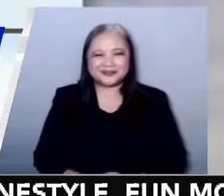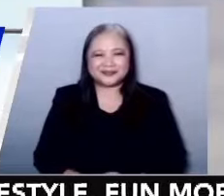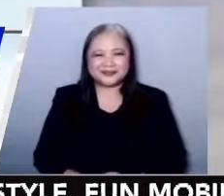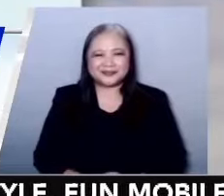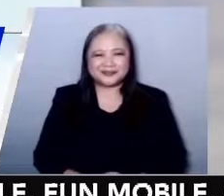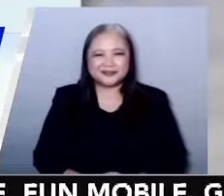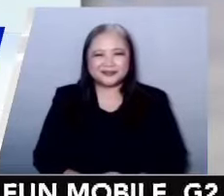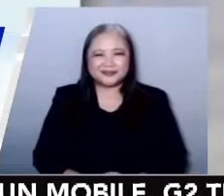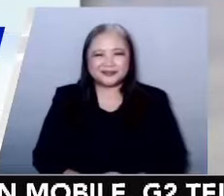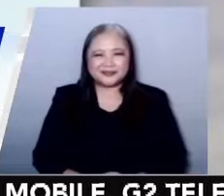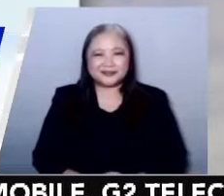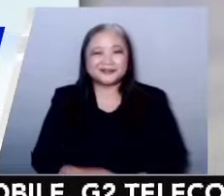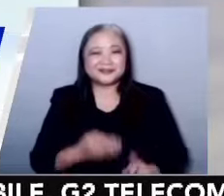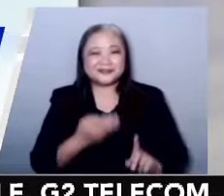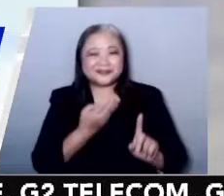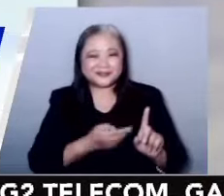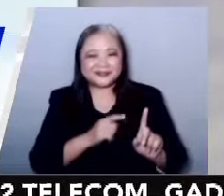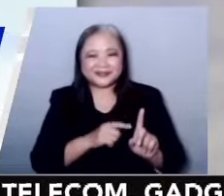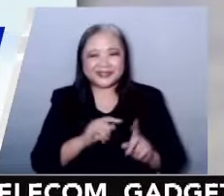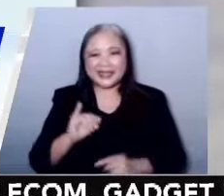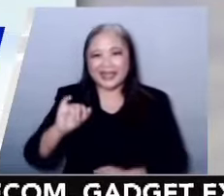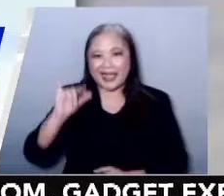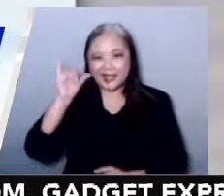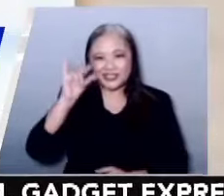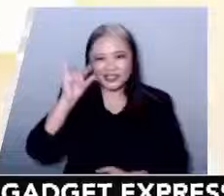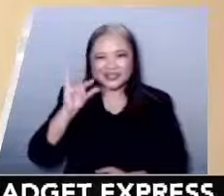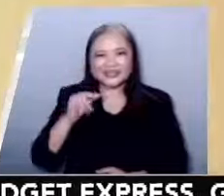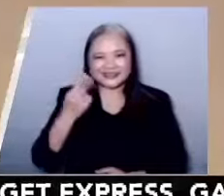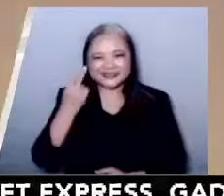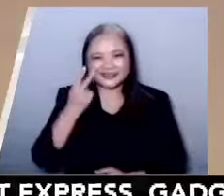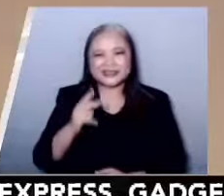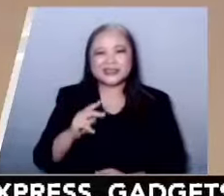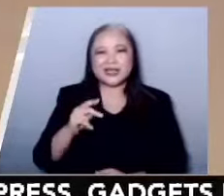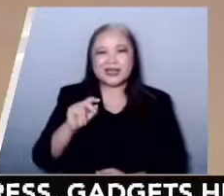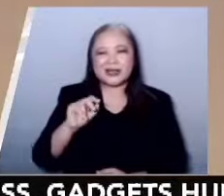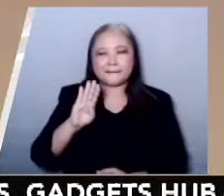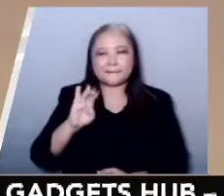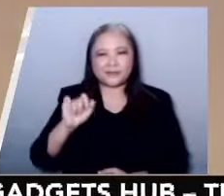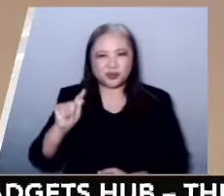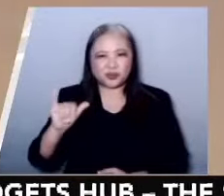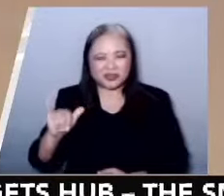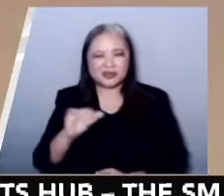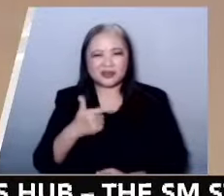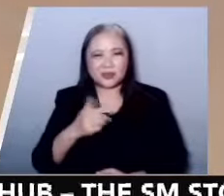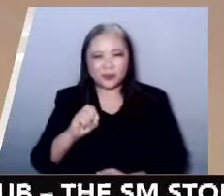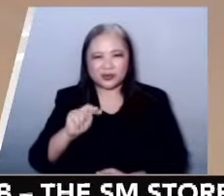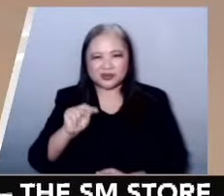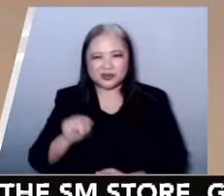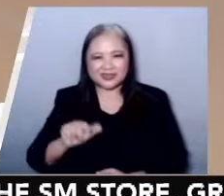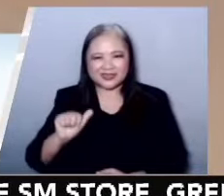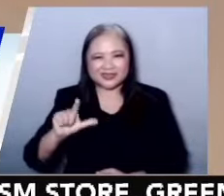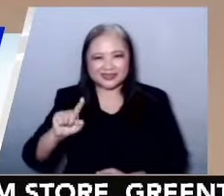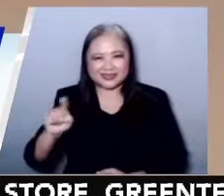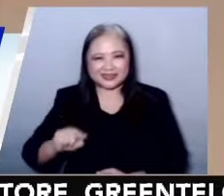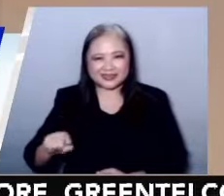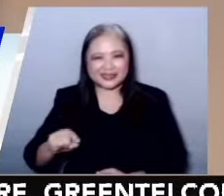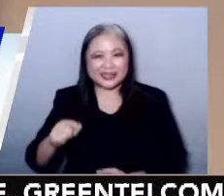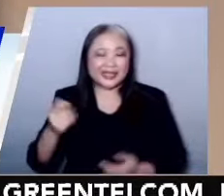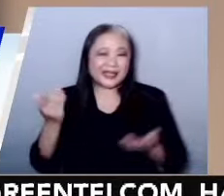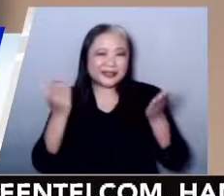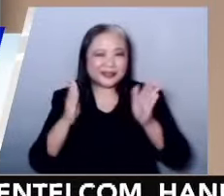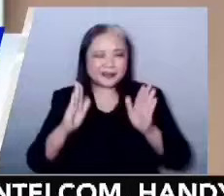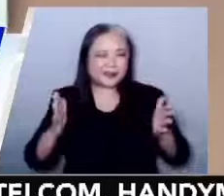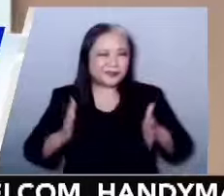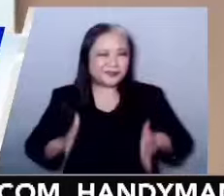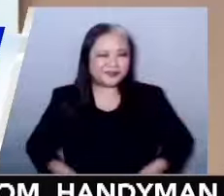Oy. Sa IG, nag-post si walang matigas na pulisya matinik na Mrs. Star Beauty Gonzalez ng kanyang bikini photo. Tampok sa